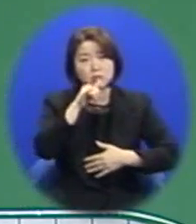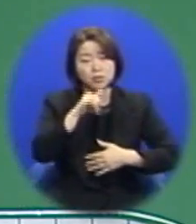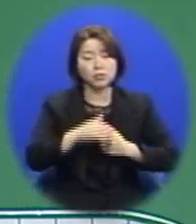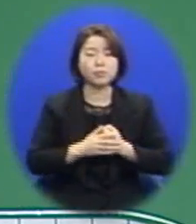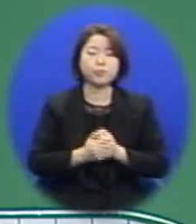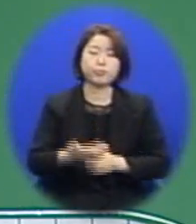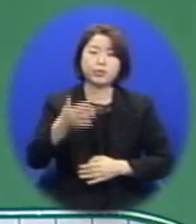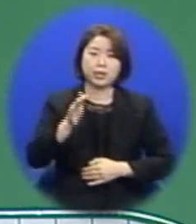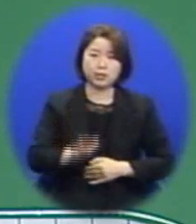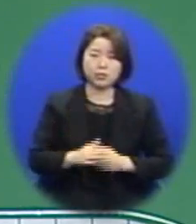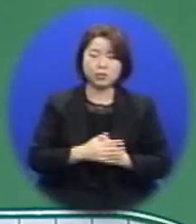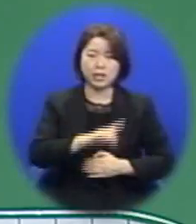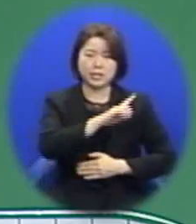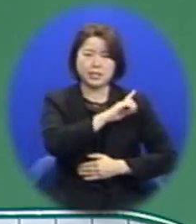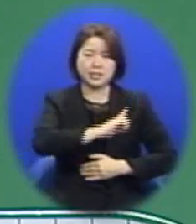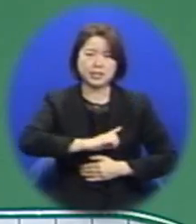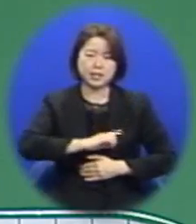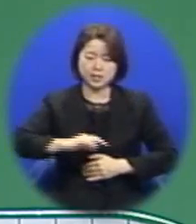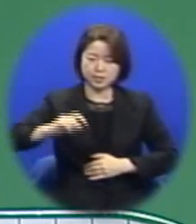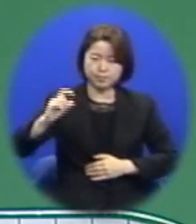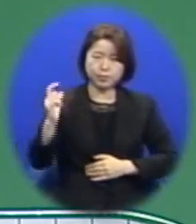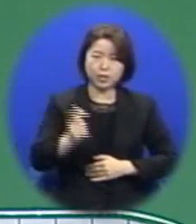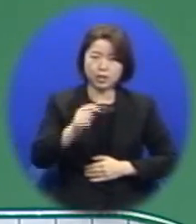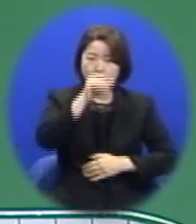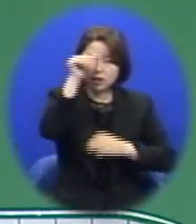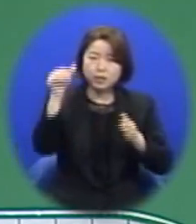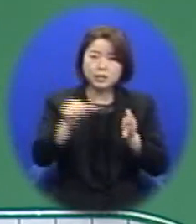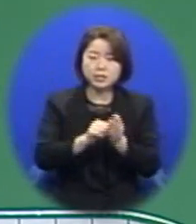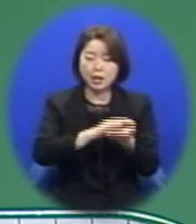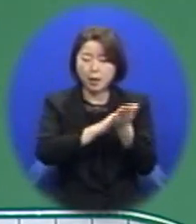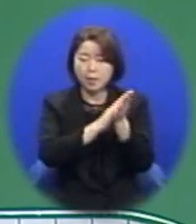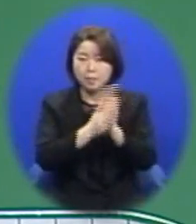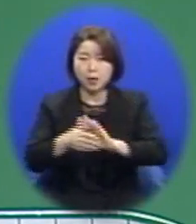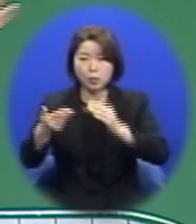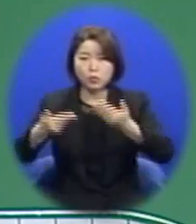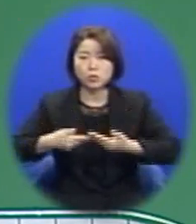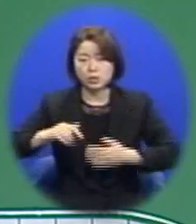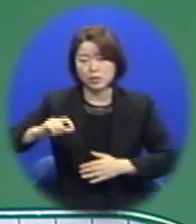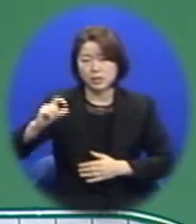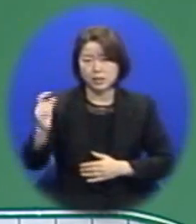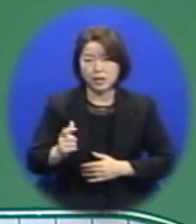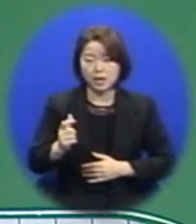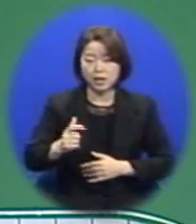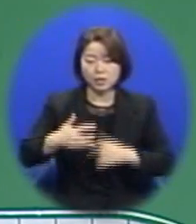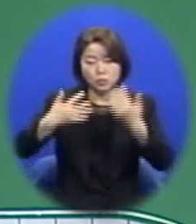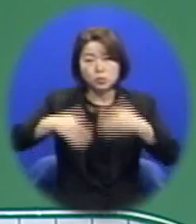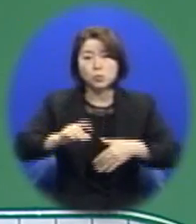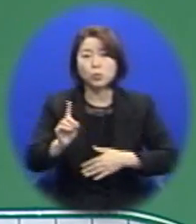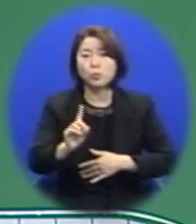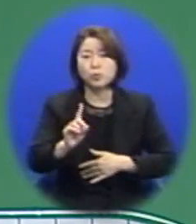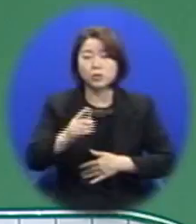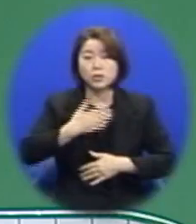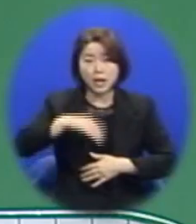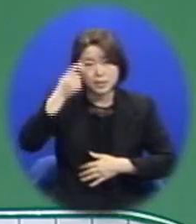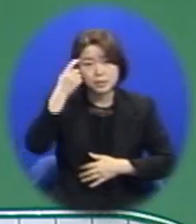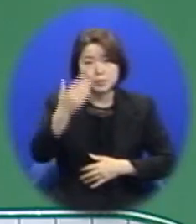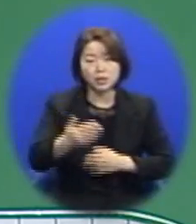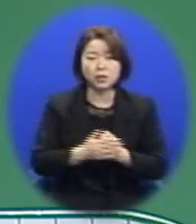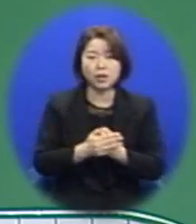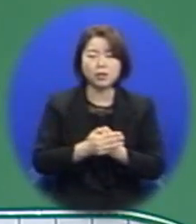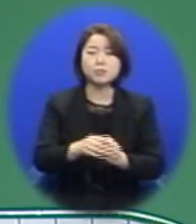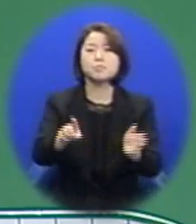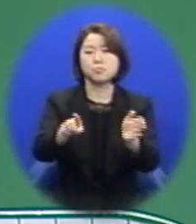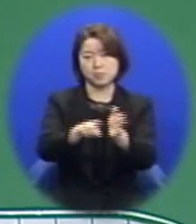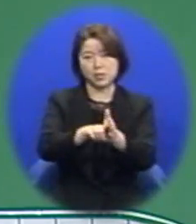그러나 가장 강력한 인생을 변화시키는 가장 강력한 요인이 뭔지 아십니까?